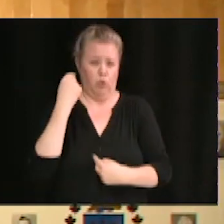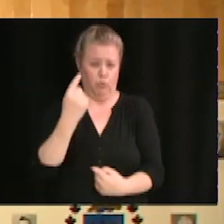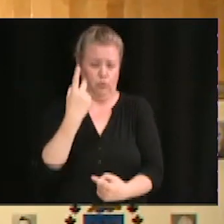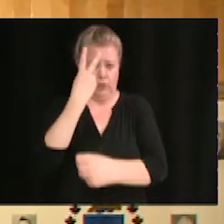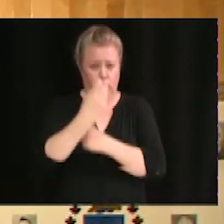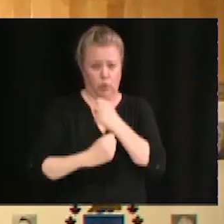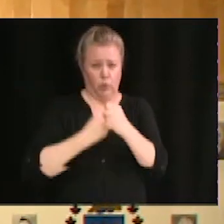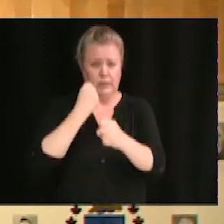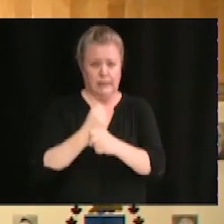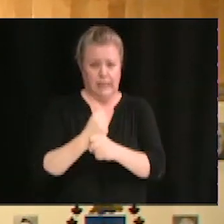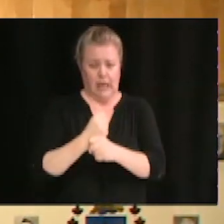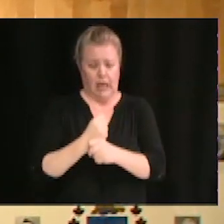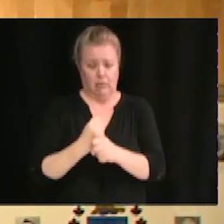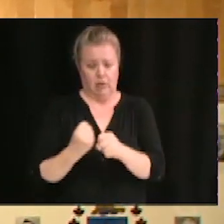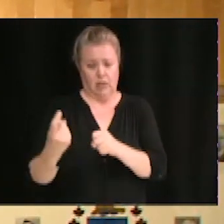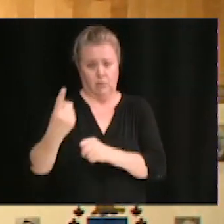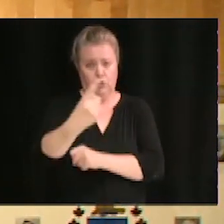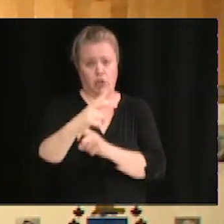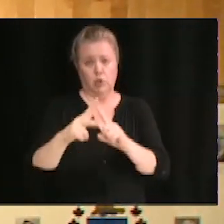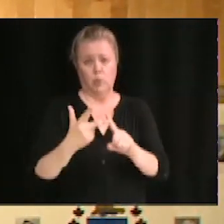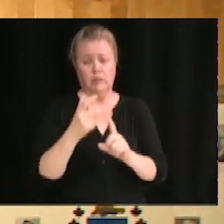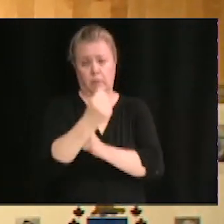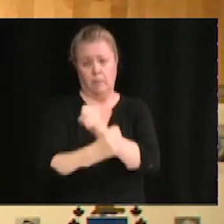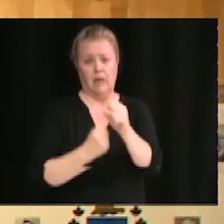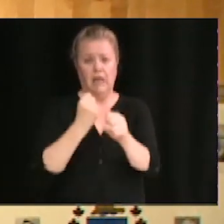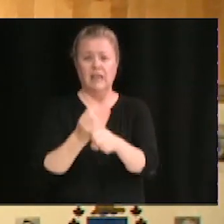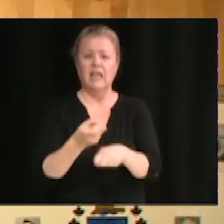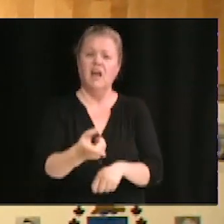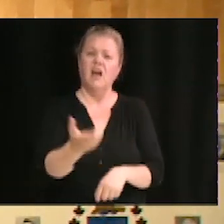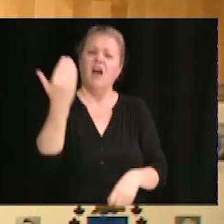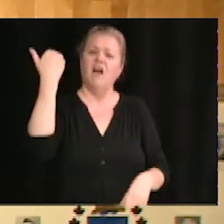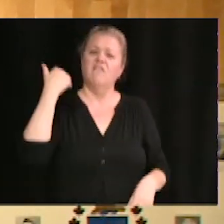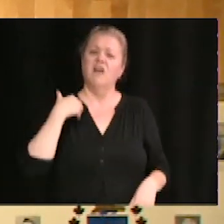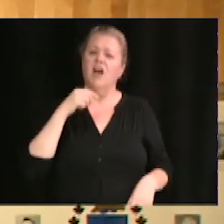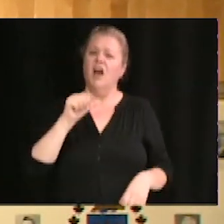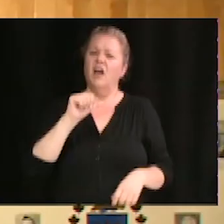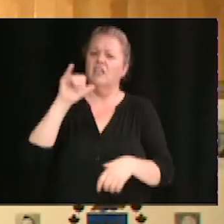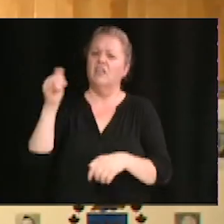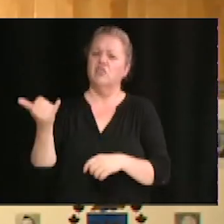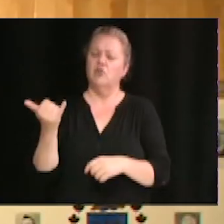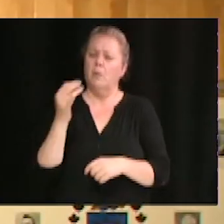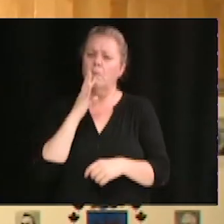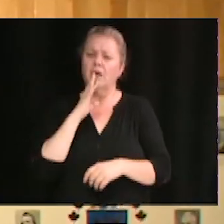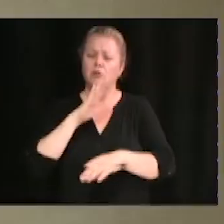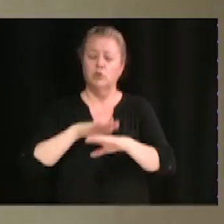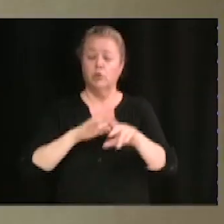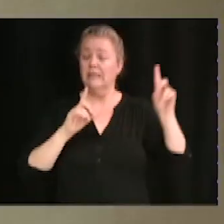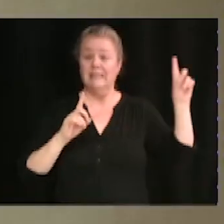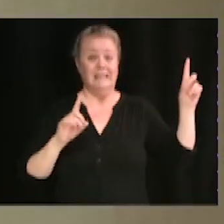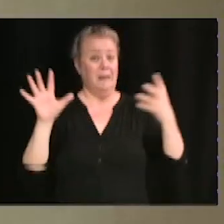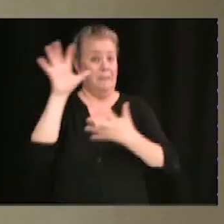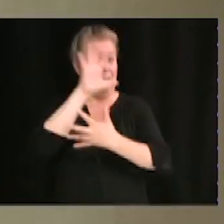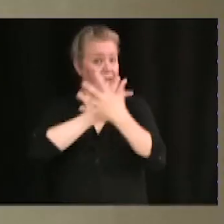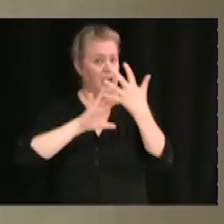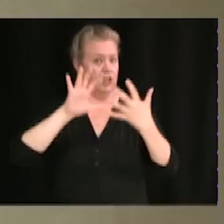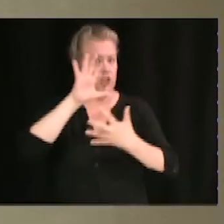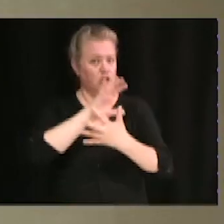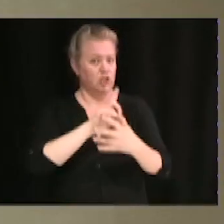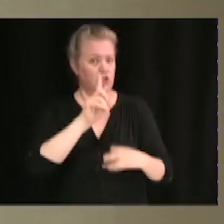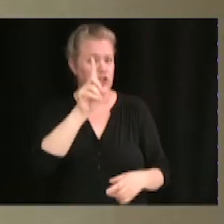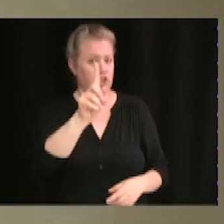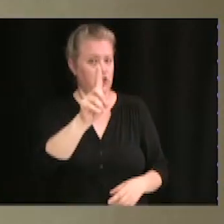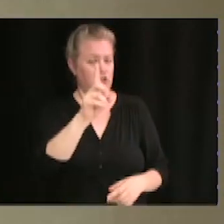prochaine. Bien, le citoyen, André Jacques, vous en avez parlé. Qu'est-ce que c'est qu'il y de bien avec ça? Non, bien là, vous mélangez les choses. Il y a les travaux